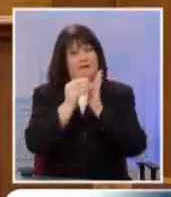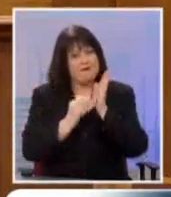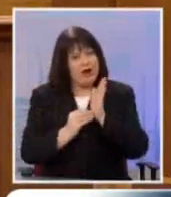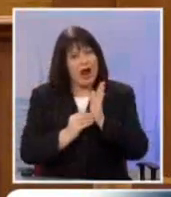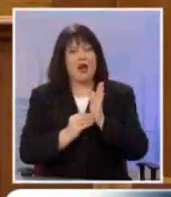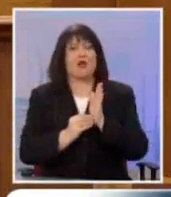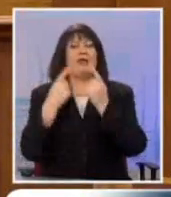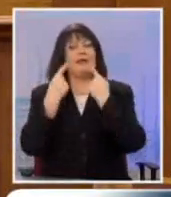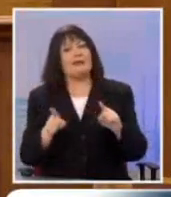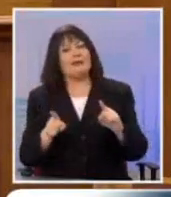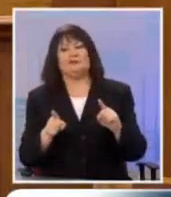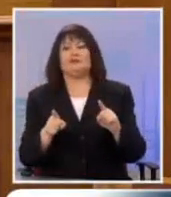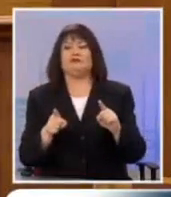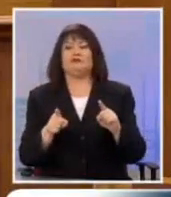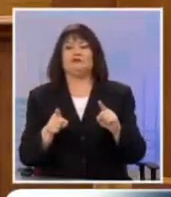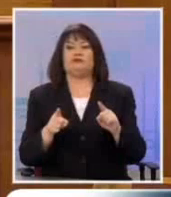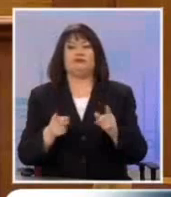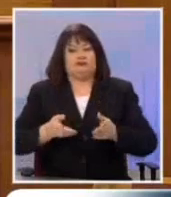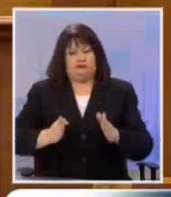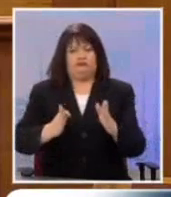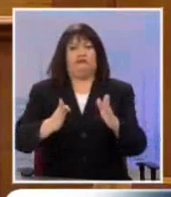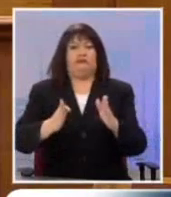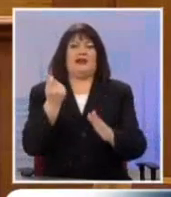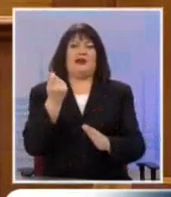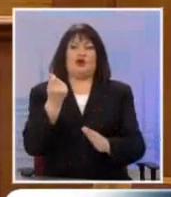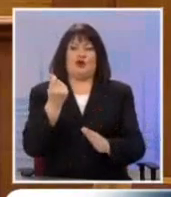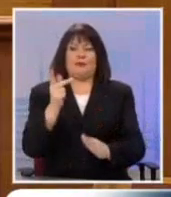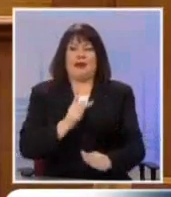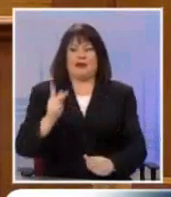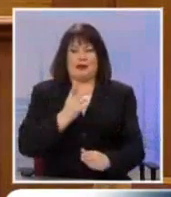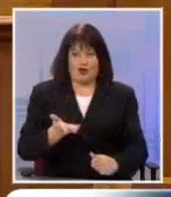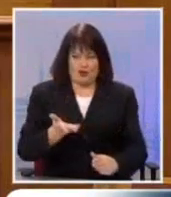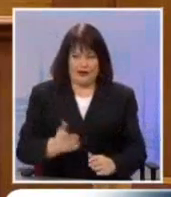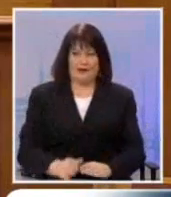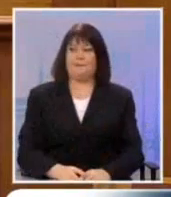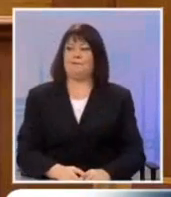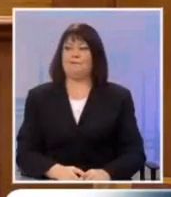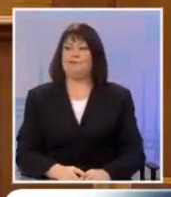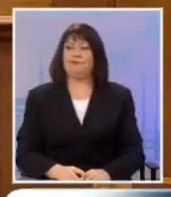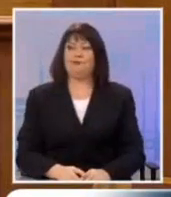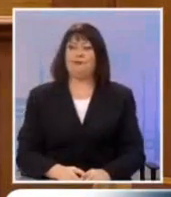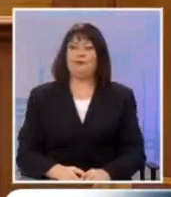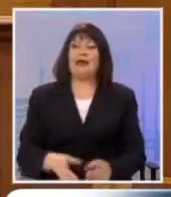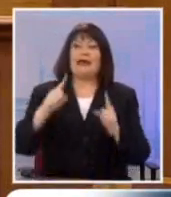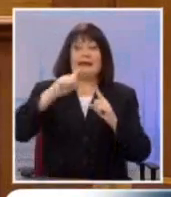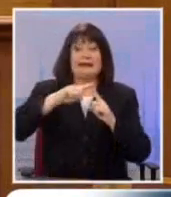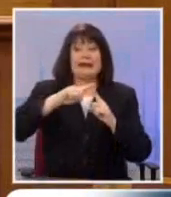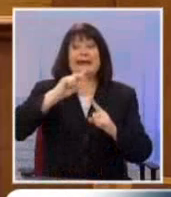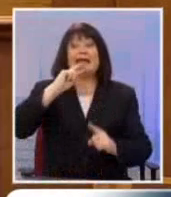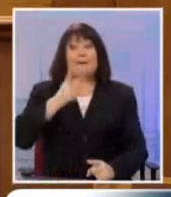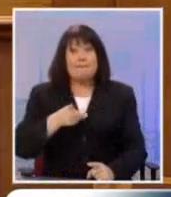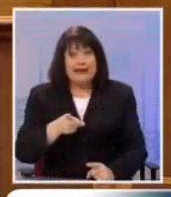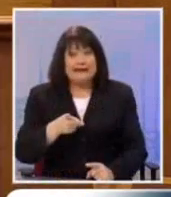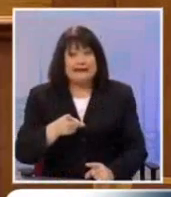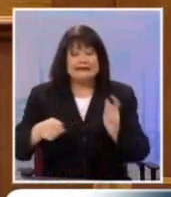μια διαφορετική ρότα την οικονομία και την κοινωνία μας. Η τεχνική απάντηση δηλαδή στο επίπεδο της